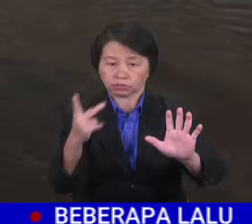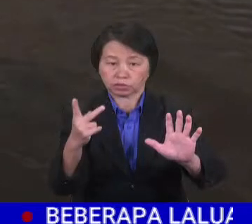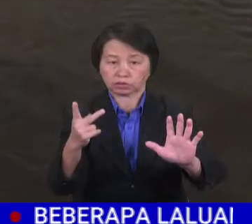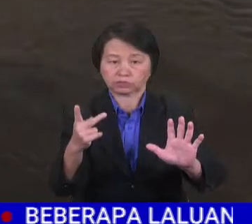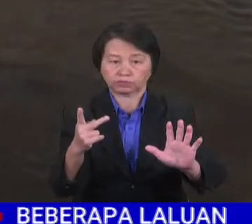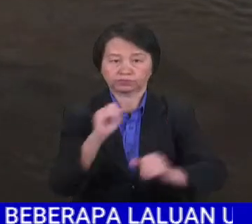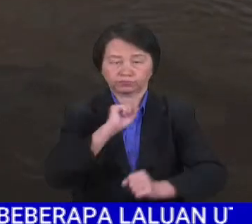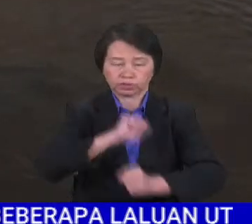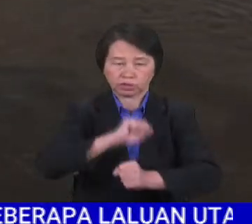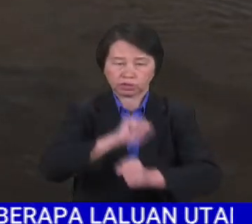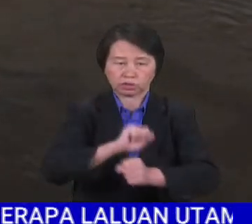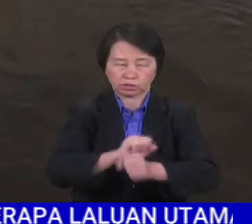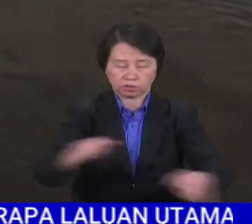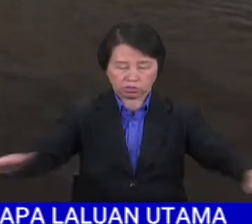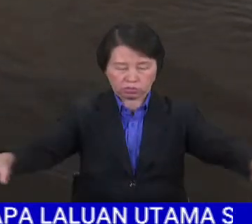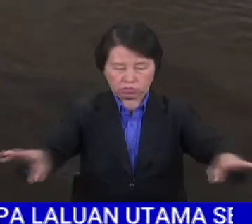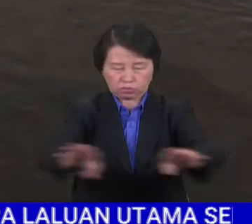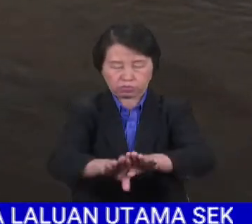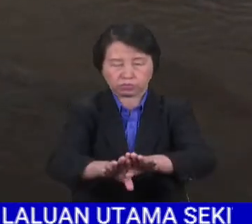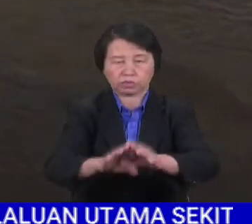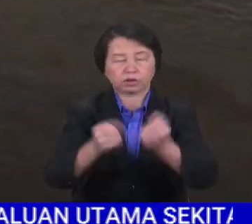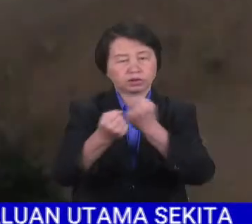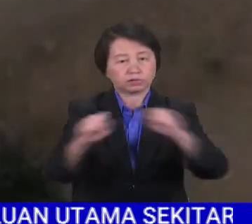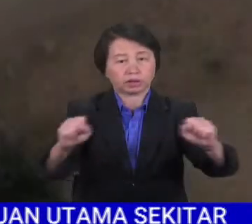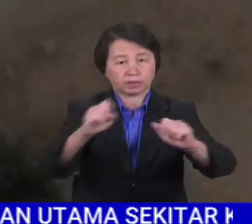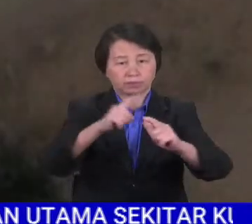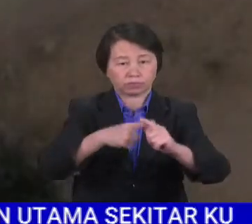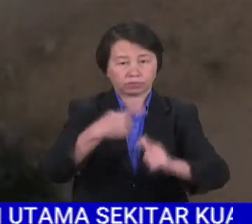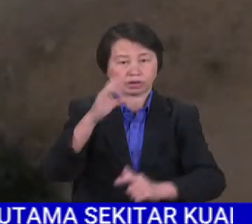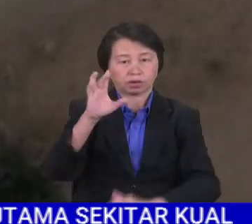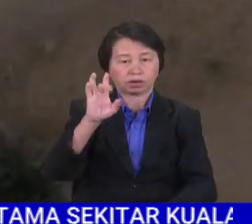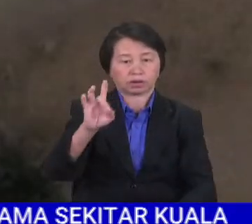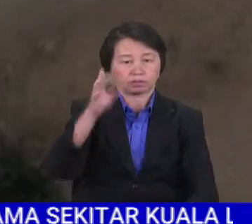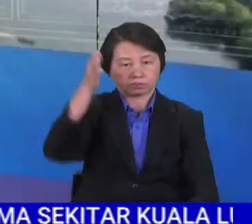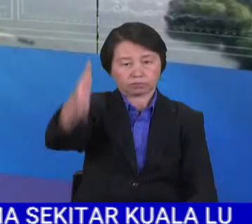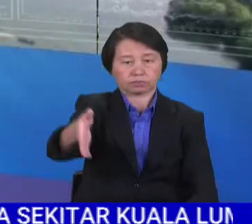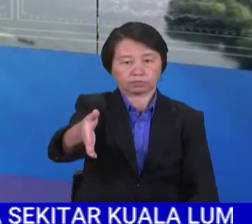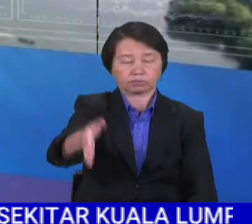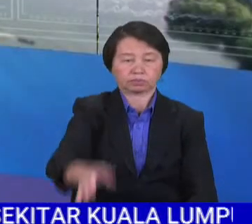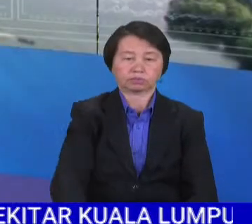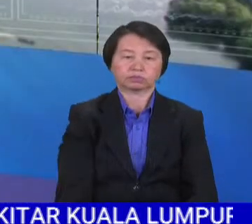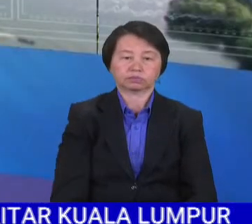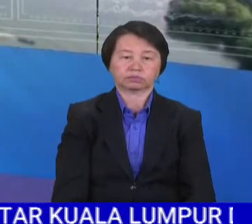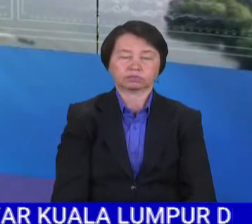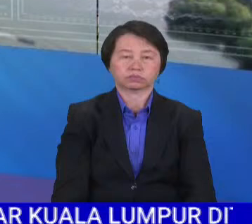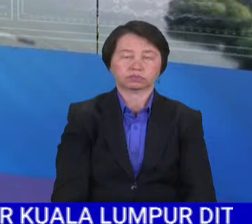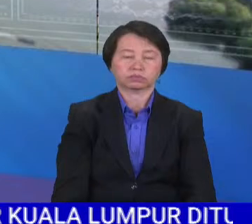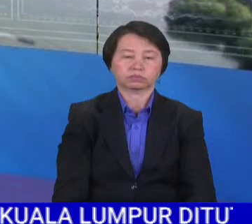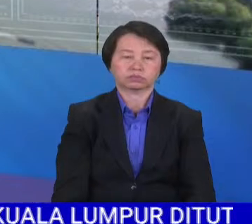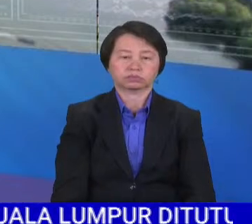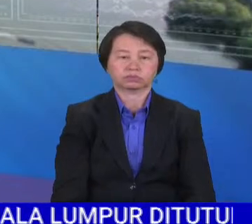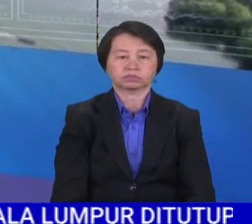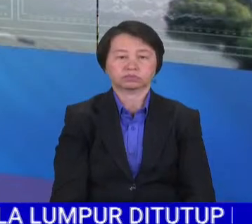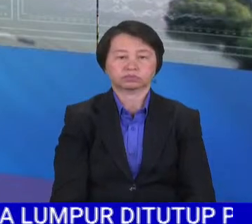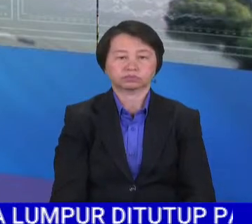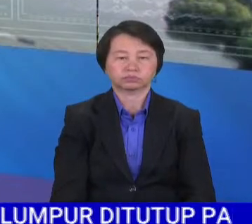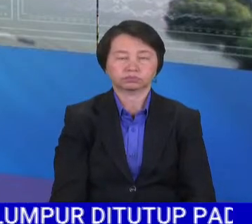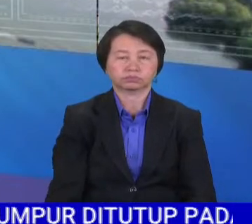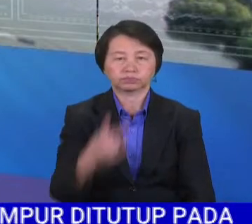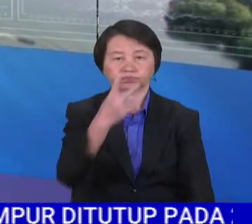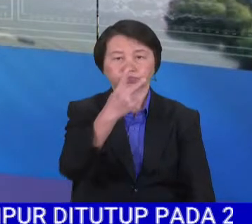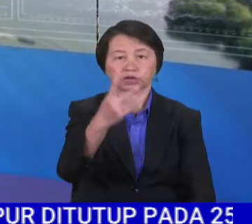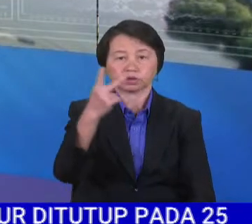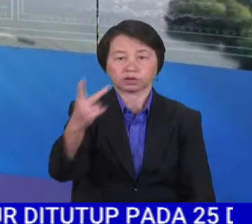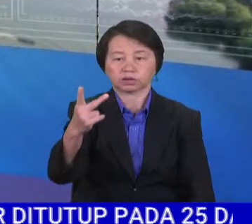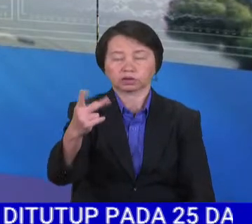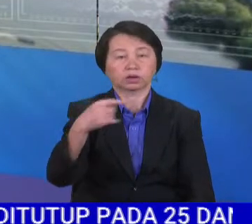Ringgit kerja-kerja penimbusan dijangka siap Oktober depan the police daerah Kota